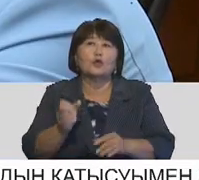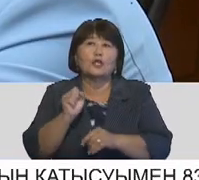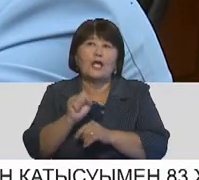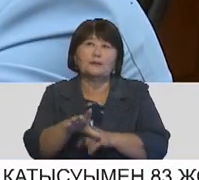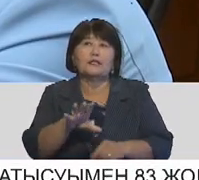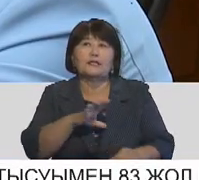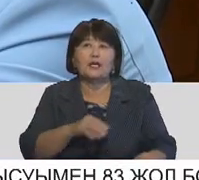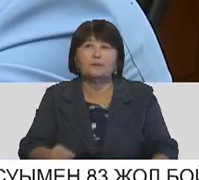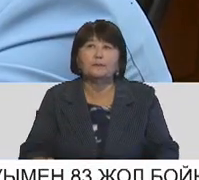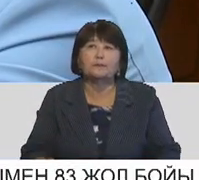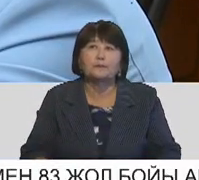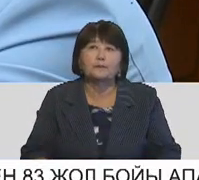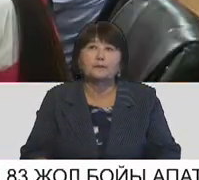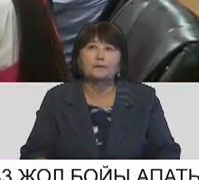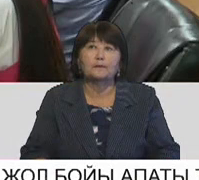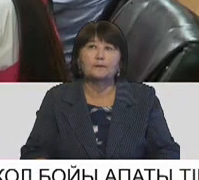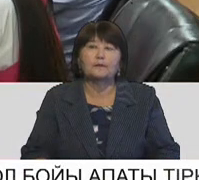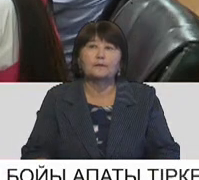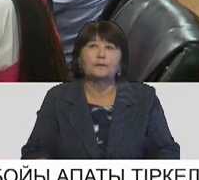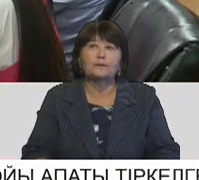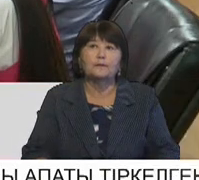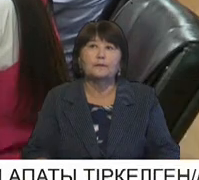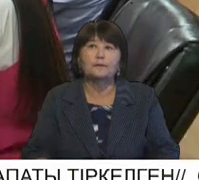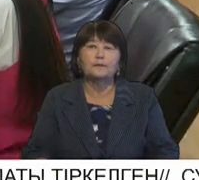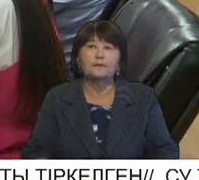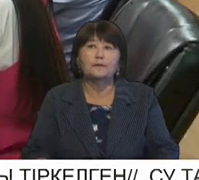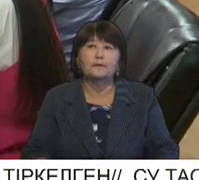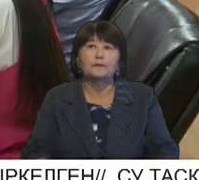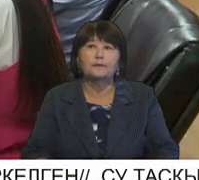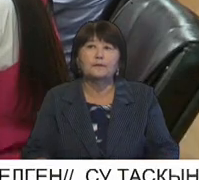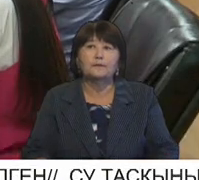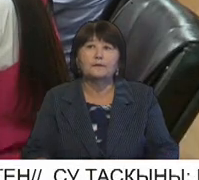Шакизат Жалғасқызы, Ғалымжан Қожахов, Төрехан Қожахметов, Қызылорда телеарнасы.